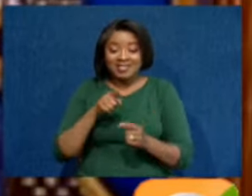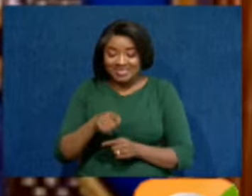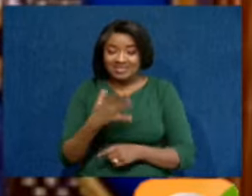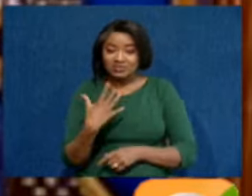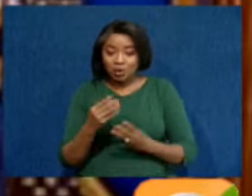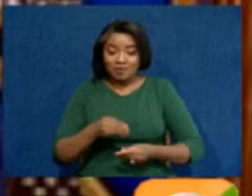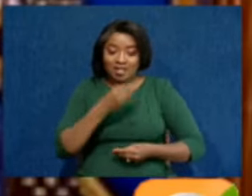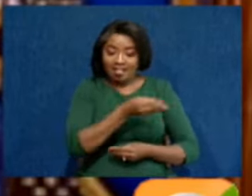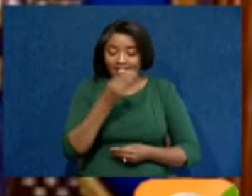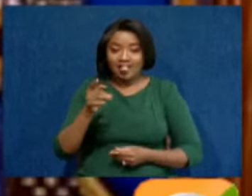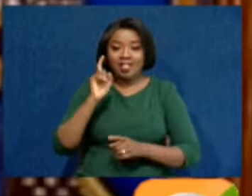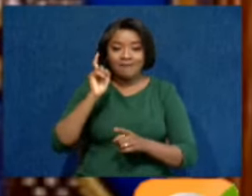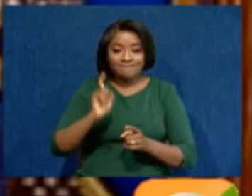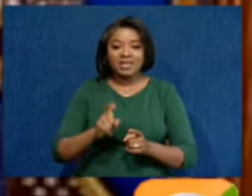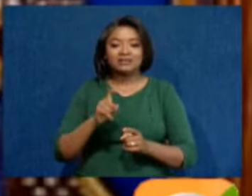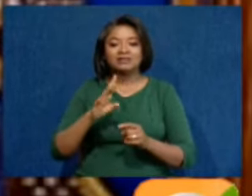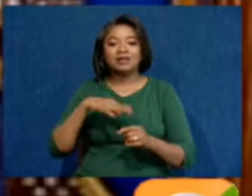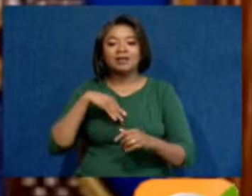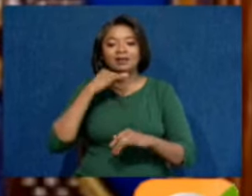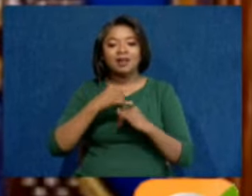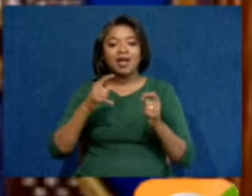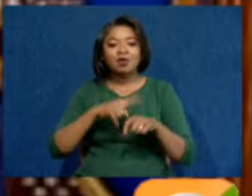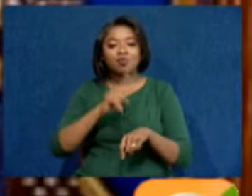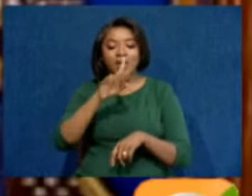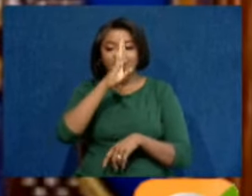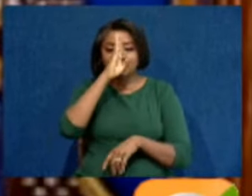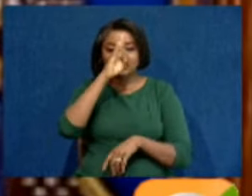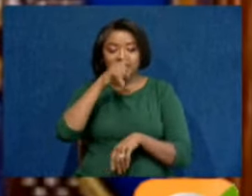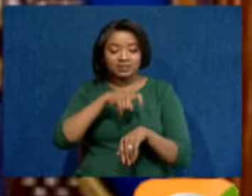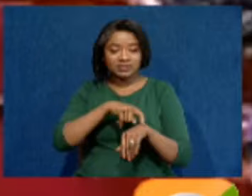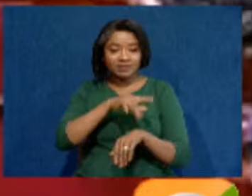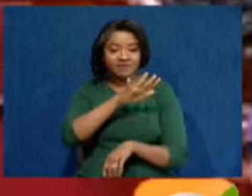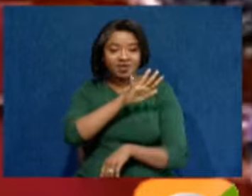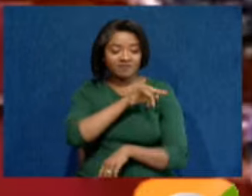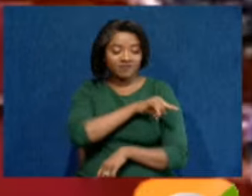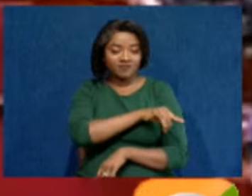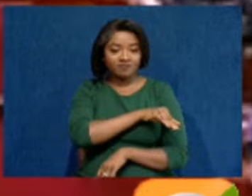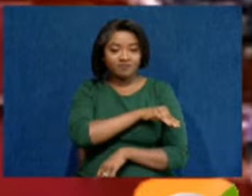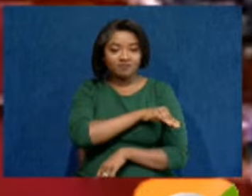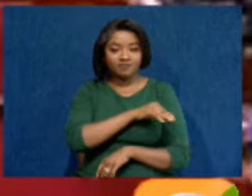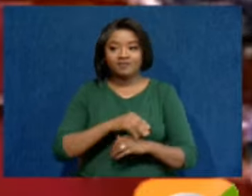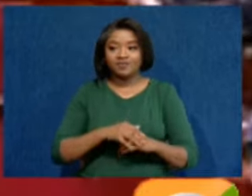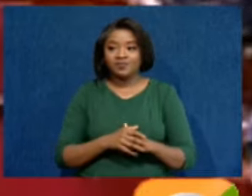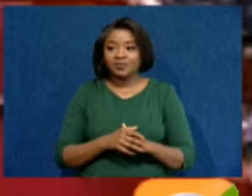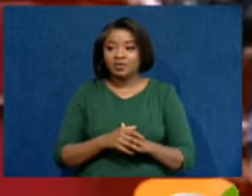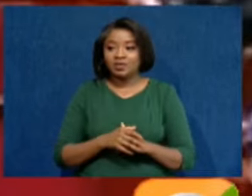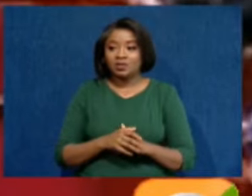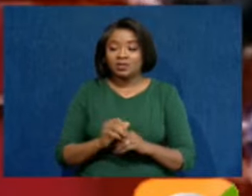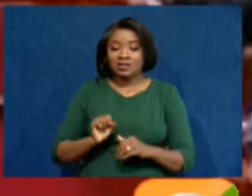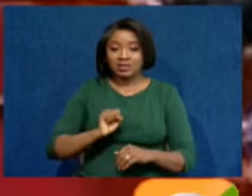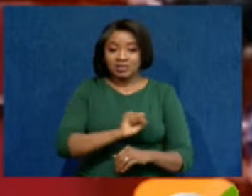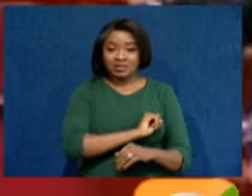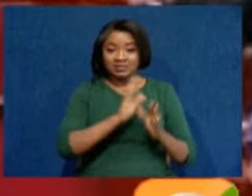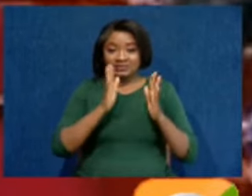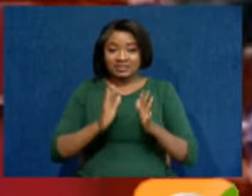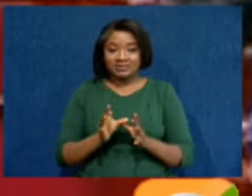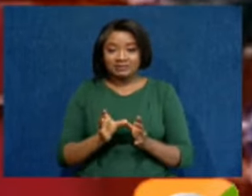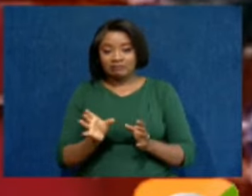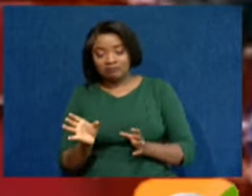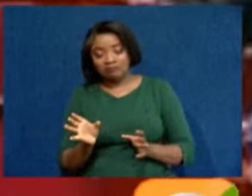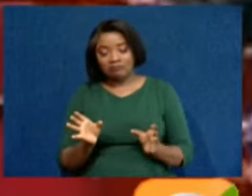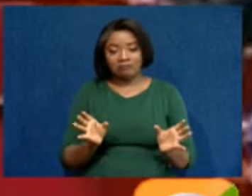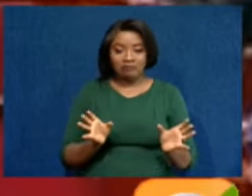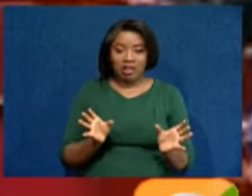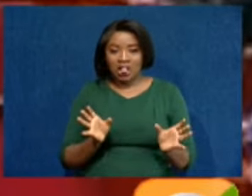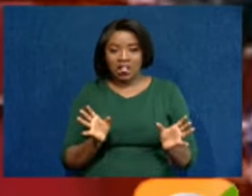the 18th of August 2024, by 5 p.m. Hapo awali maseneto waligawanyika kuwili kuhusu